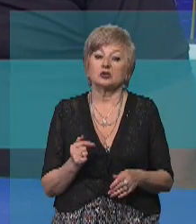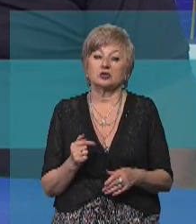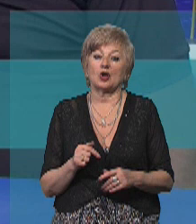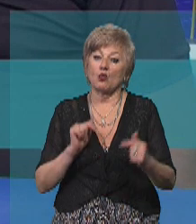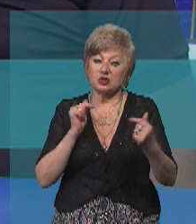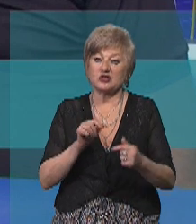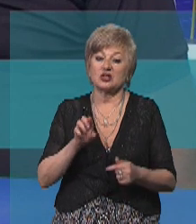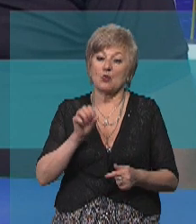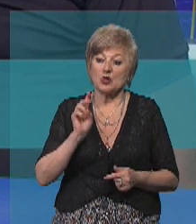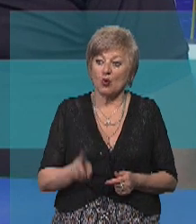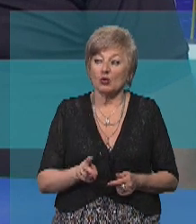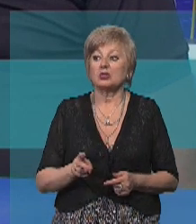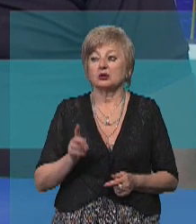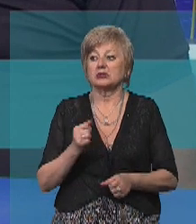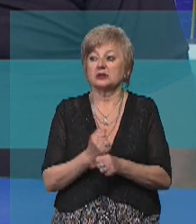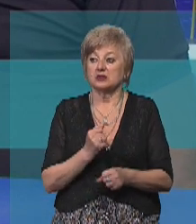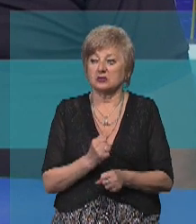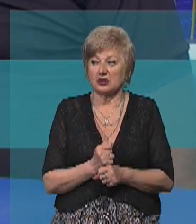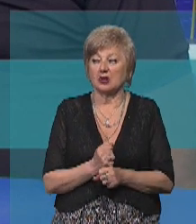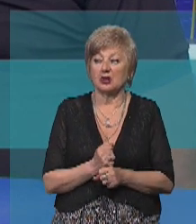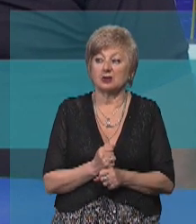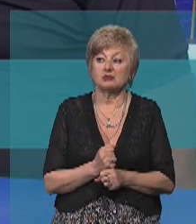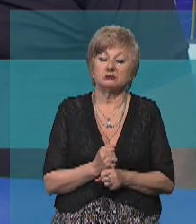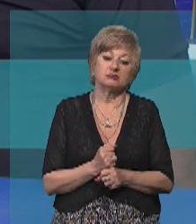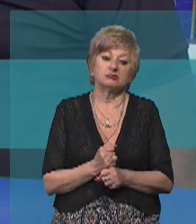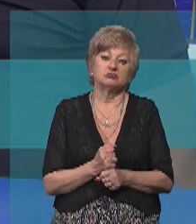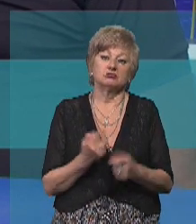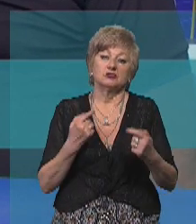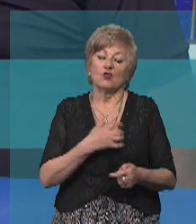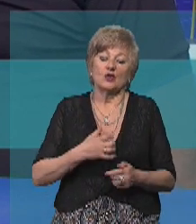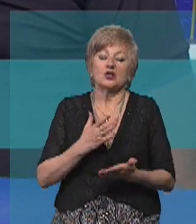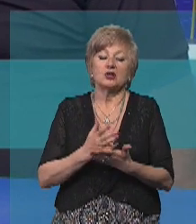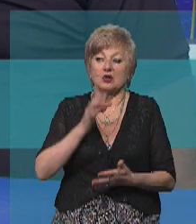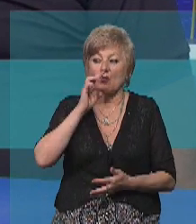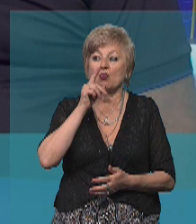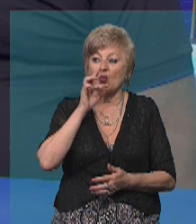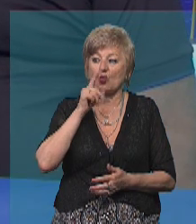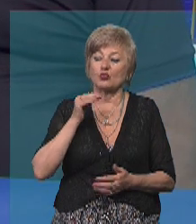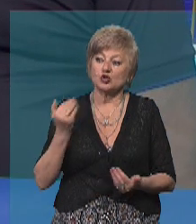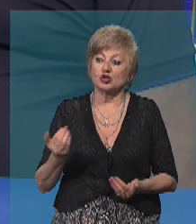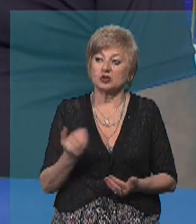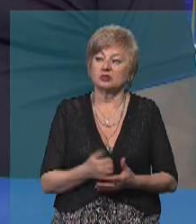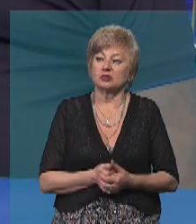мені здається, вони зробили декілька таких суттєвих помилок, які знизили їхні